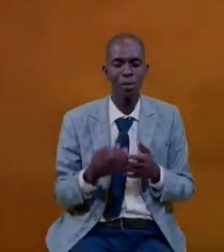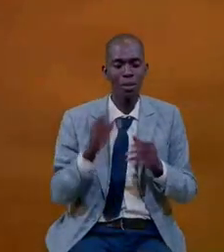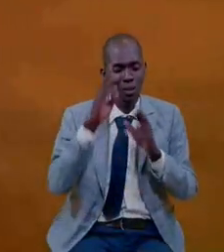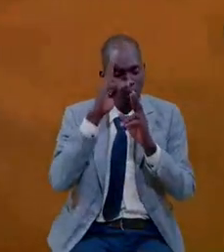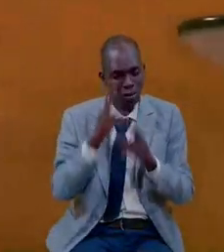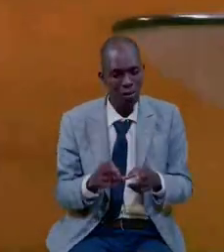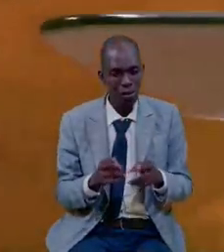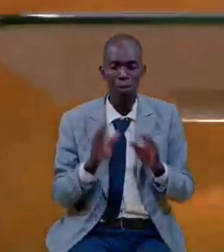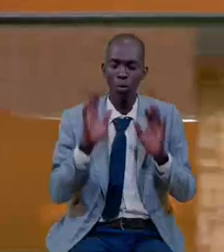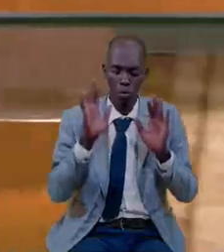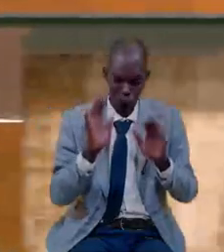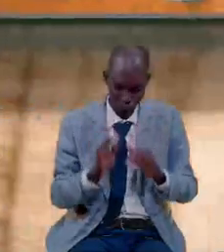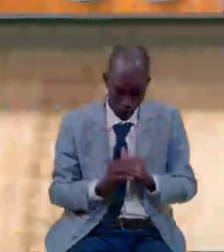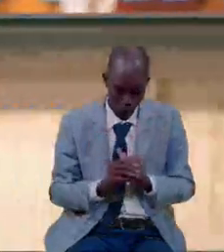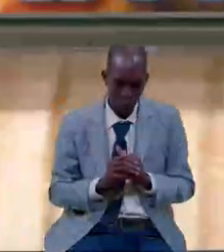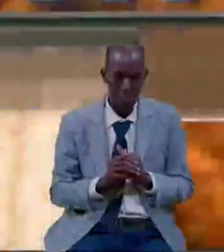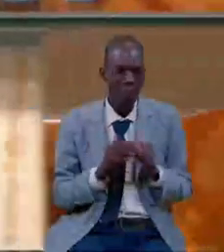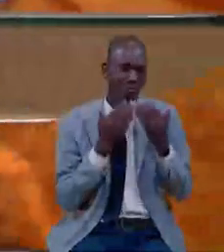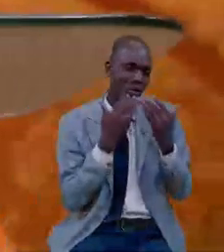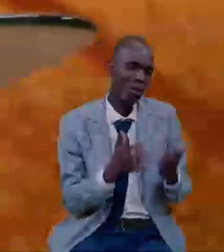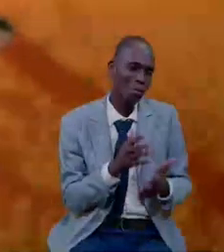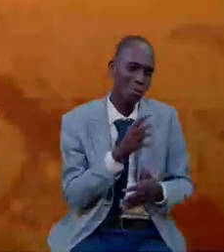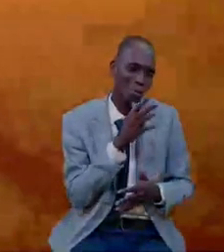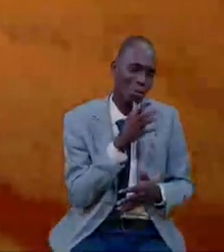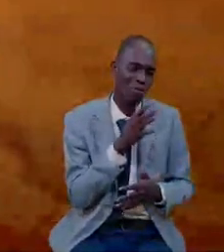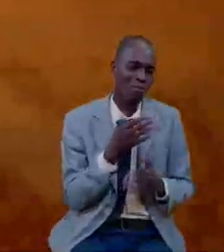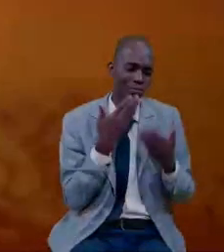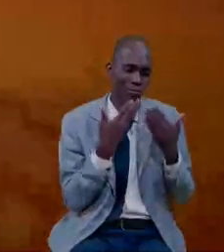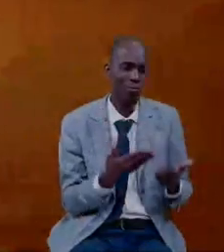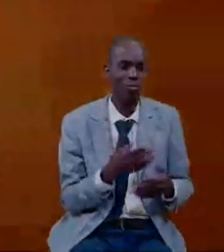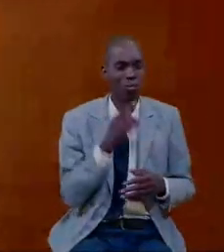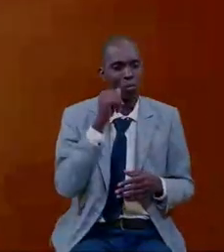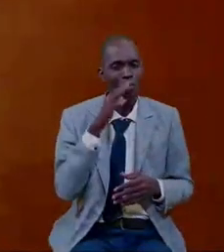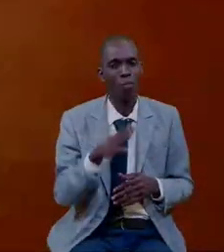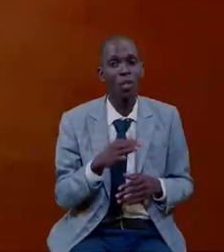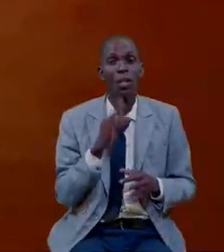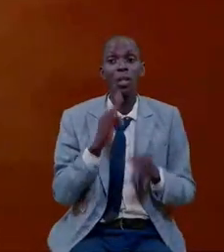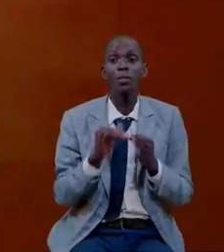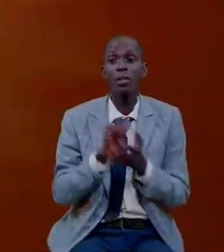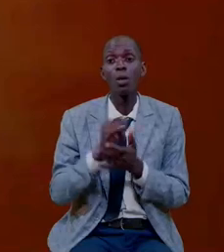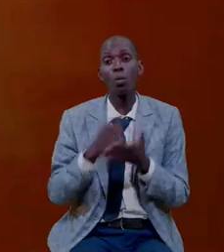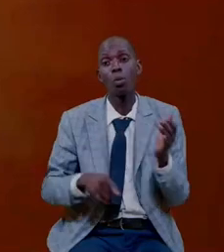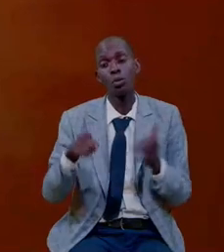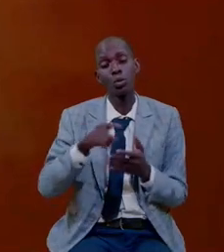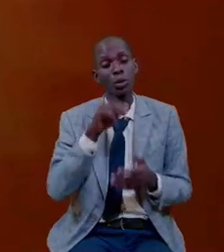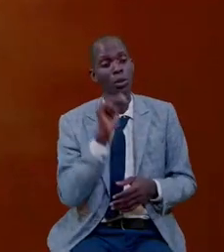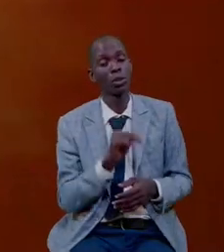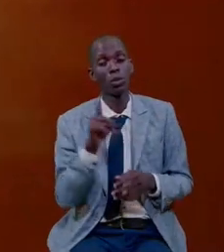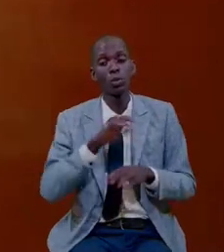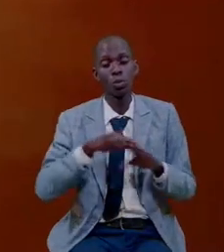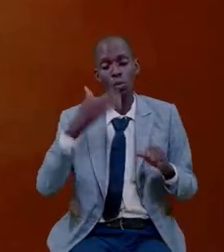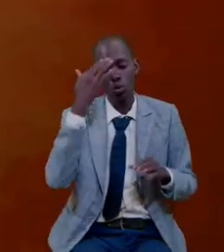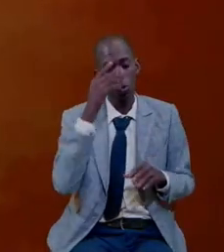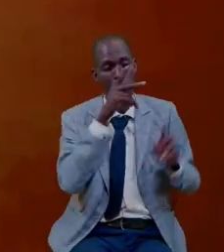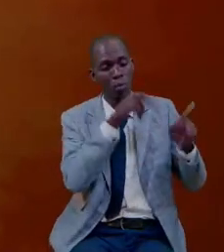cherchez, merci madame, et puis ils s'inclinent devant vous. Si c'est ce que vous cherchez, vous